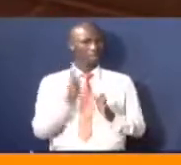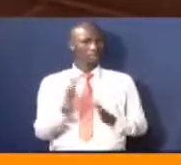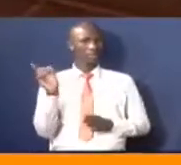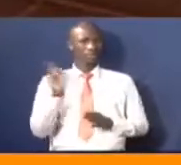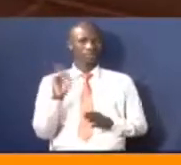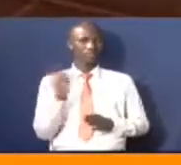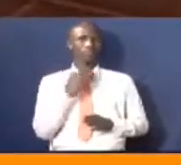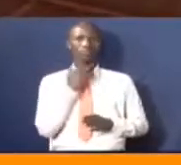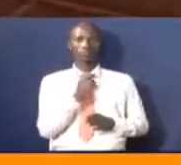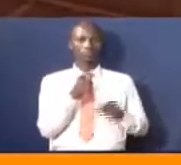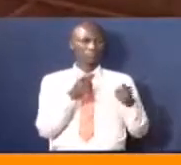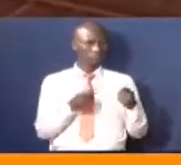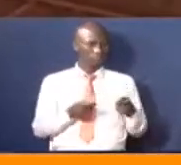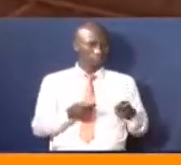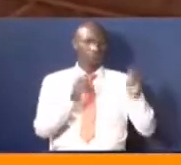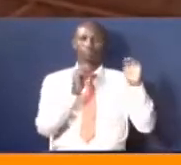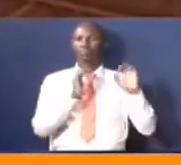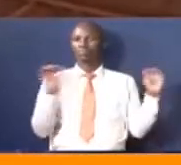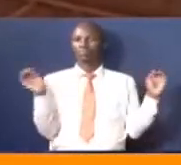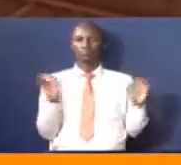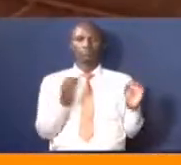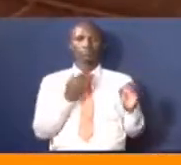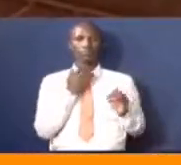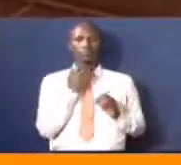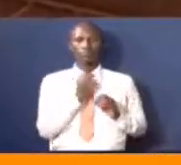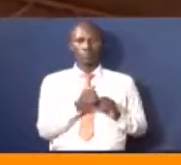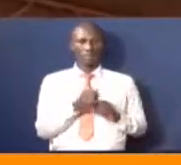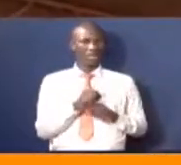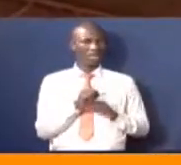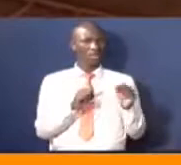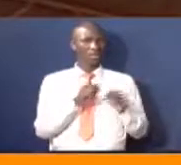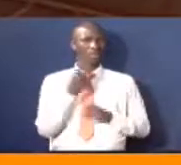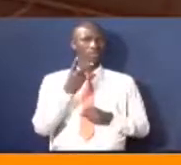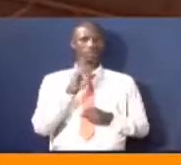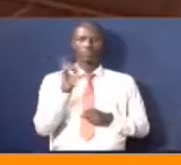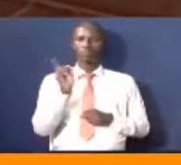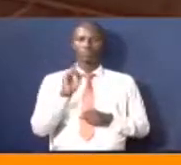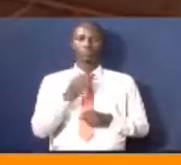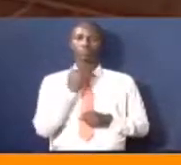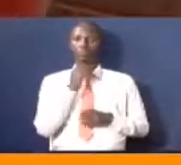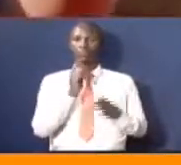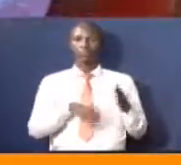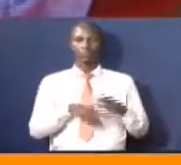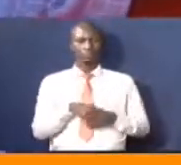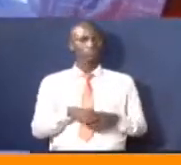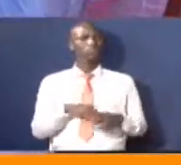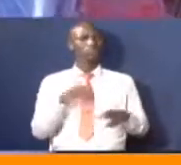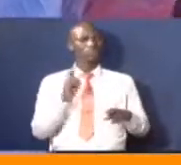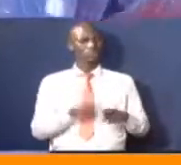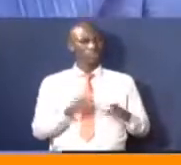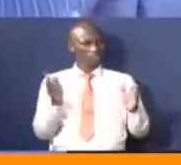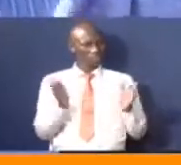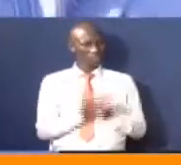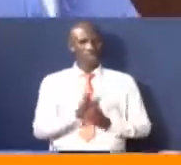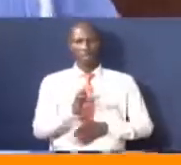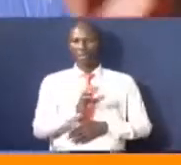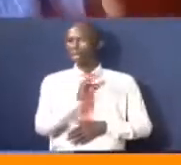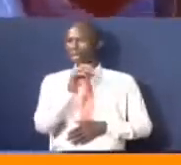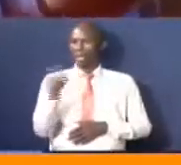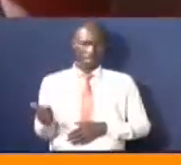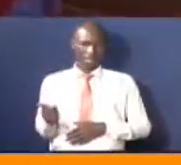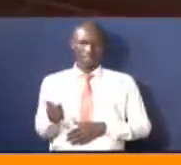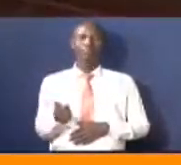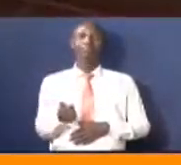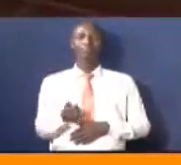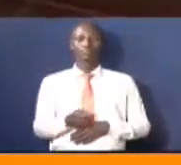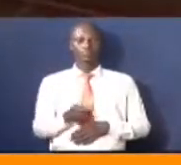Hatutaki kujaribu, hatutaki raundi tu. Tunataka tuketi pamoja na wengine,